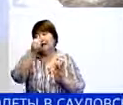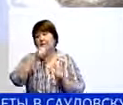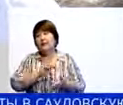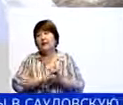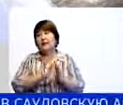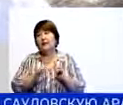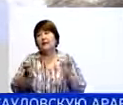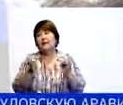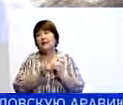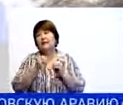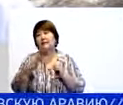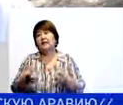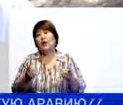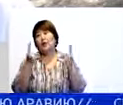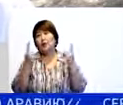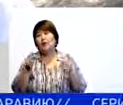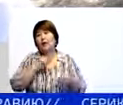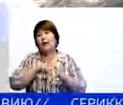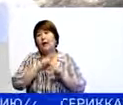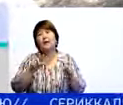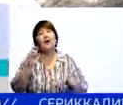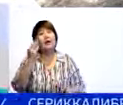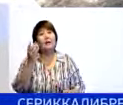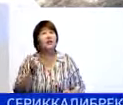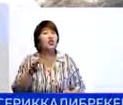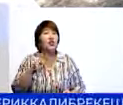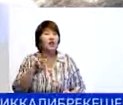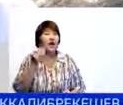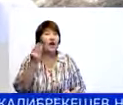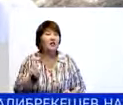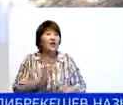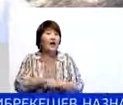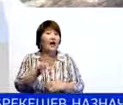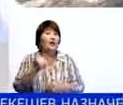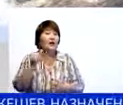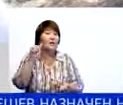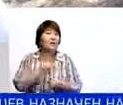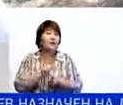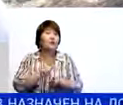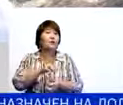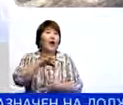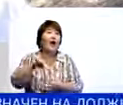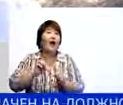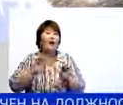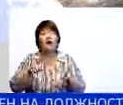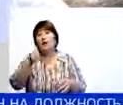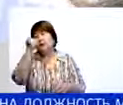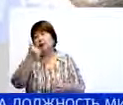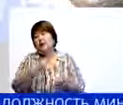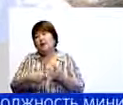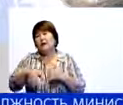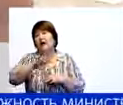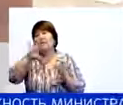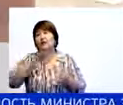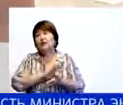договорились 10 15 крупными предприятиями кармак съезжало гаша отправляем им прессованные отходы благодаря его бизнесу вокруг